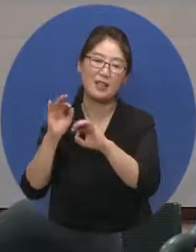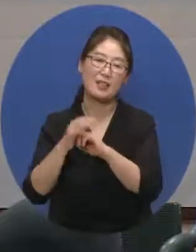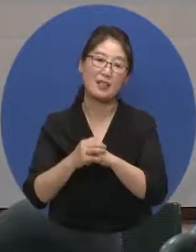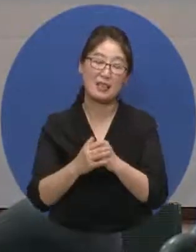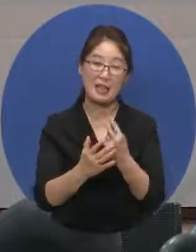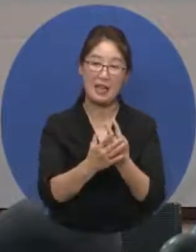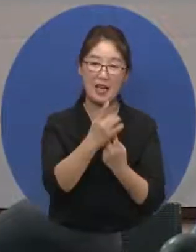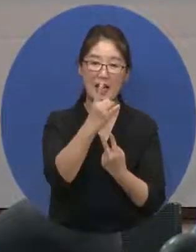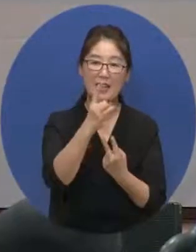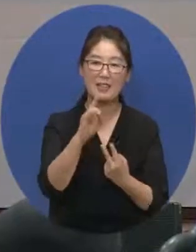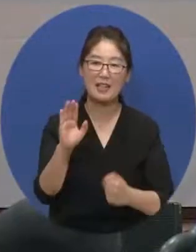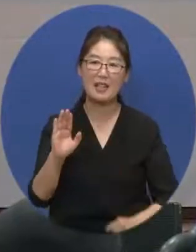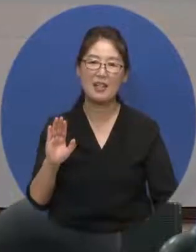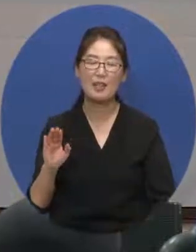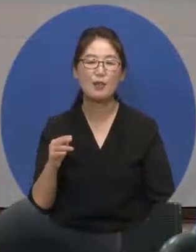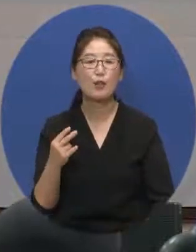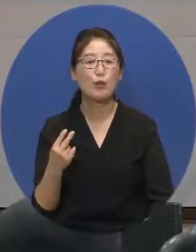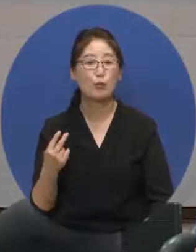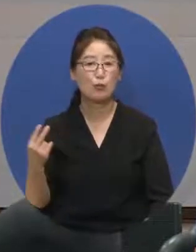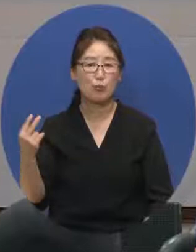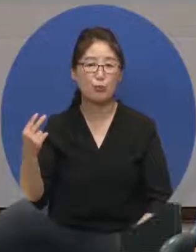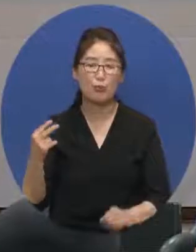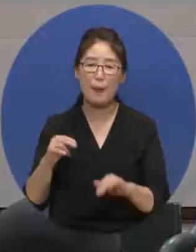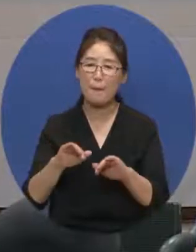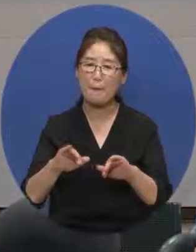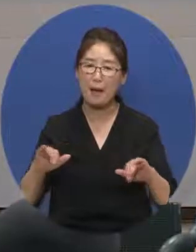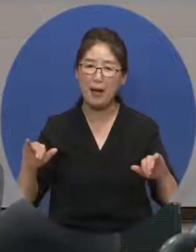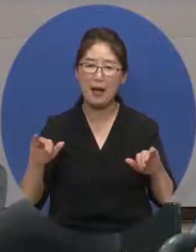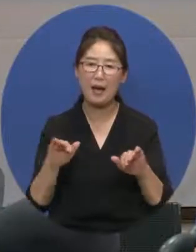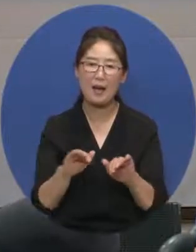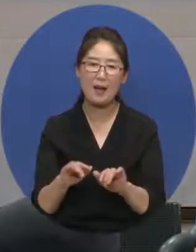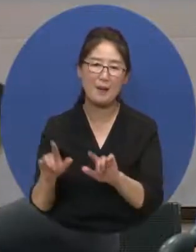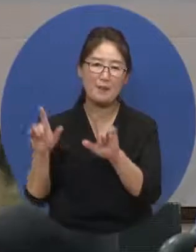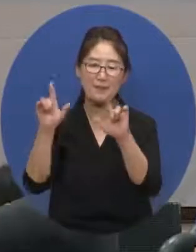하나 아닌 둘이 된다고